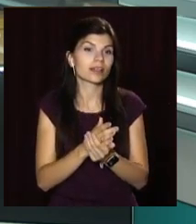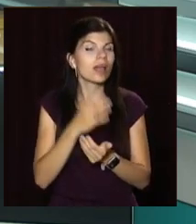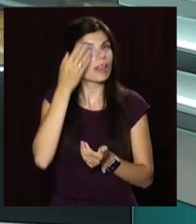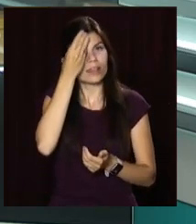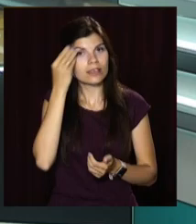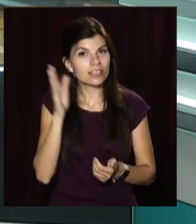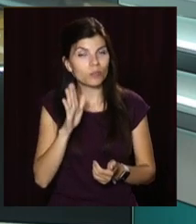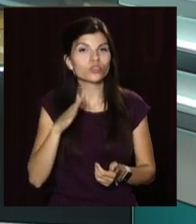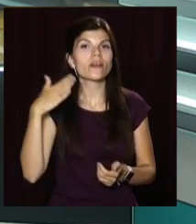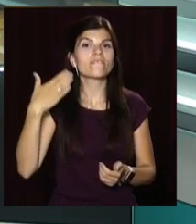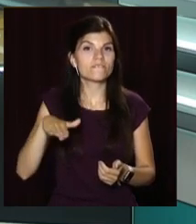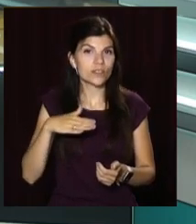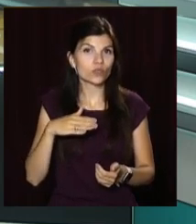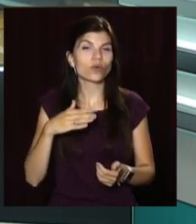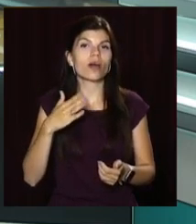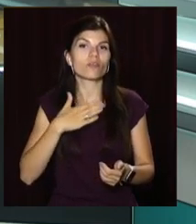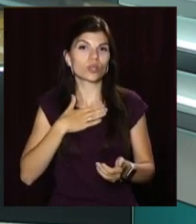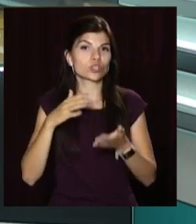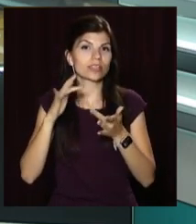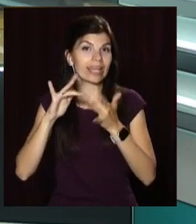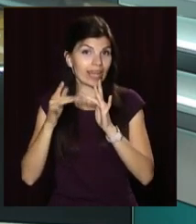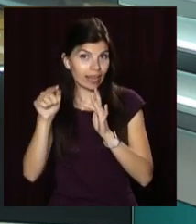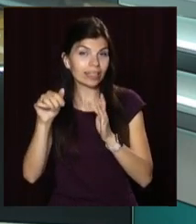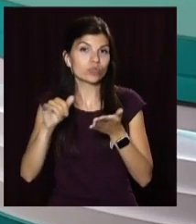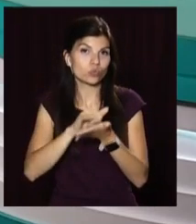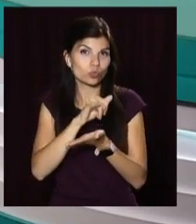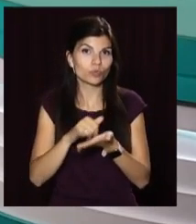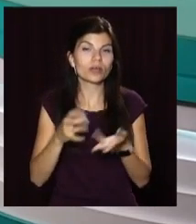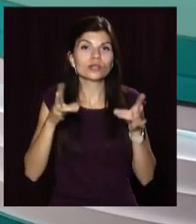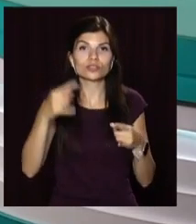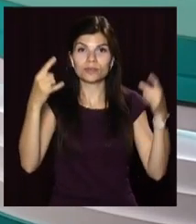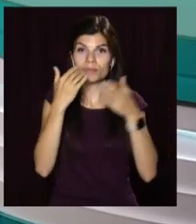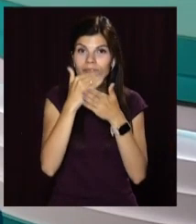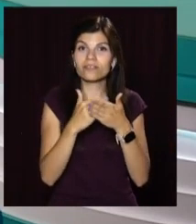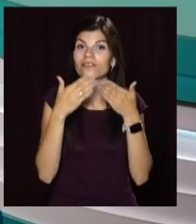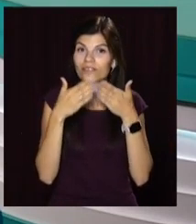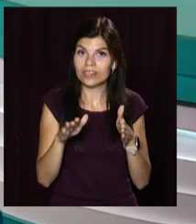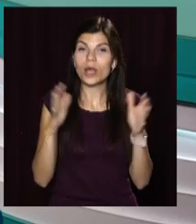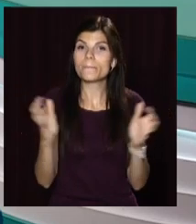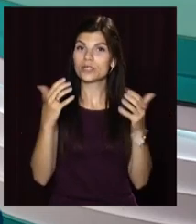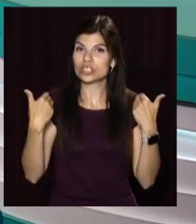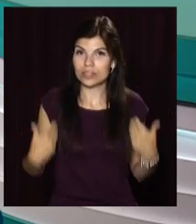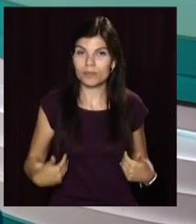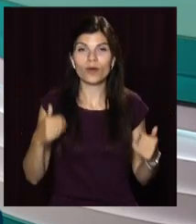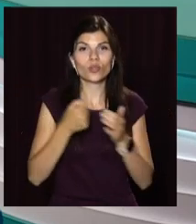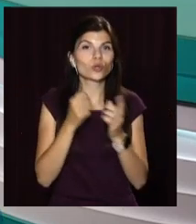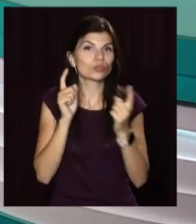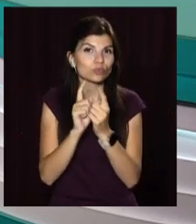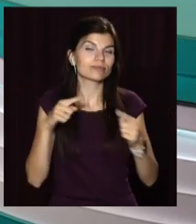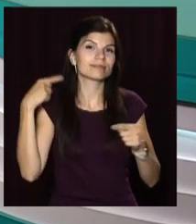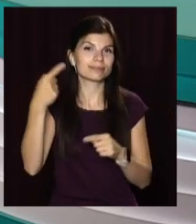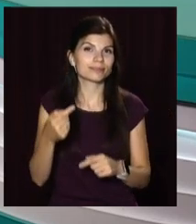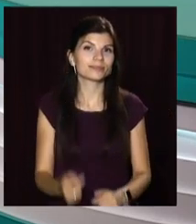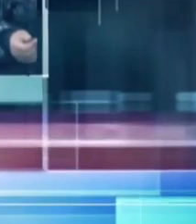Не забувайте і про сюжети в соціальних мережах та на нашому YouTube-каналі. Залишайтесь відкритим, бережіть себе та хай щастить!